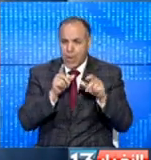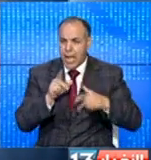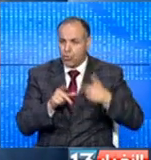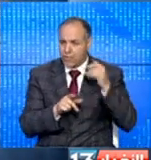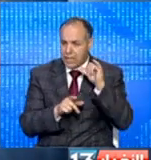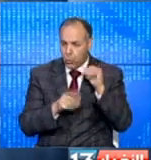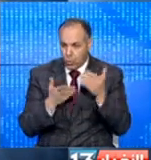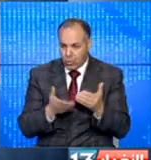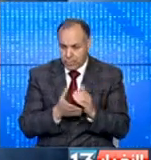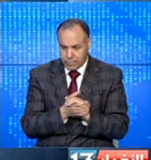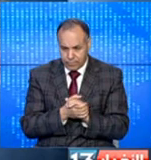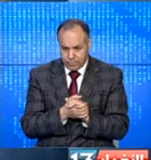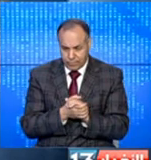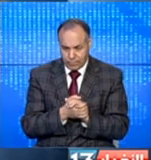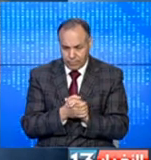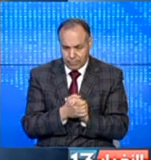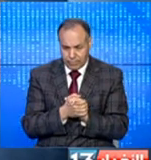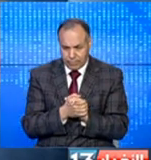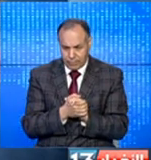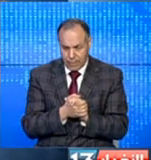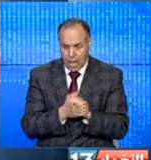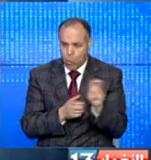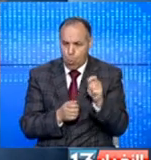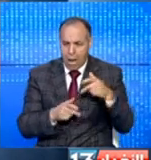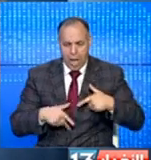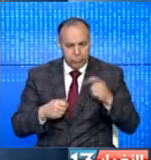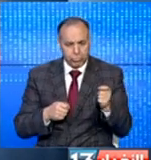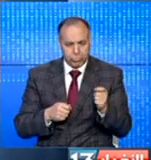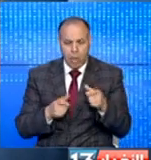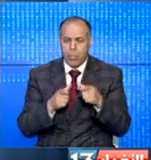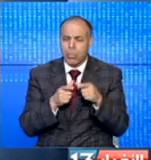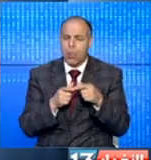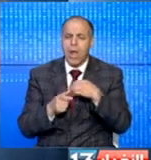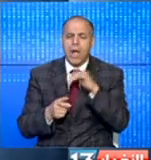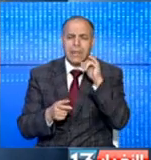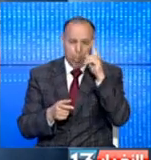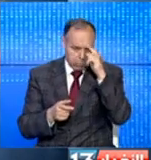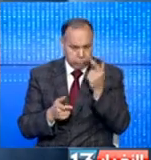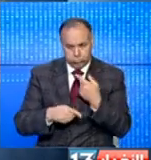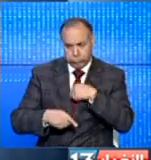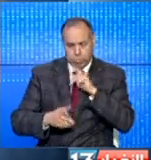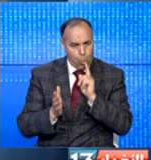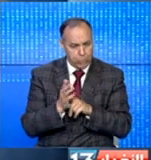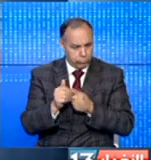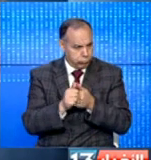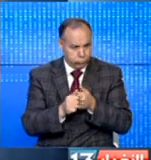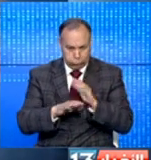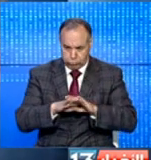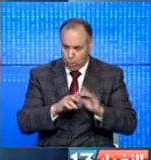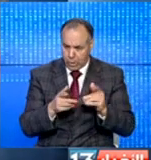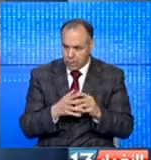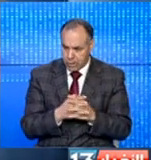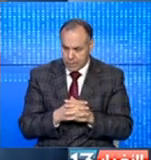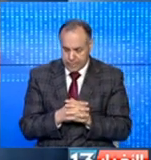نصدر هذا البيان ونبين أن المسألة مسألة عادية وأن السلطات الصحية في إيطاليا قامت بالواجب وقامت على